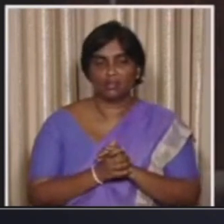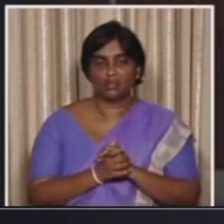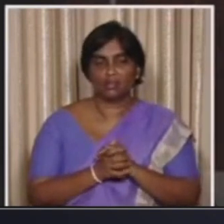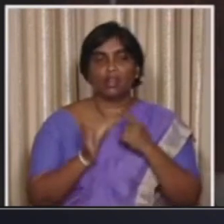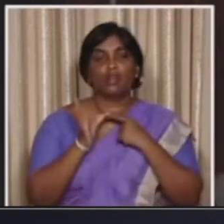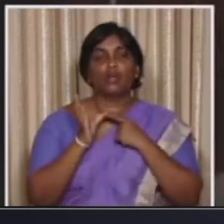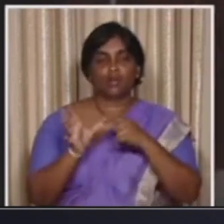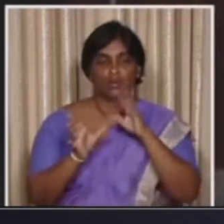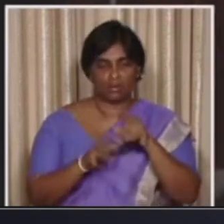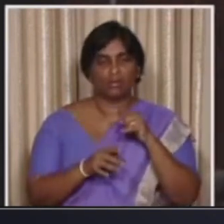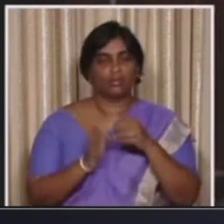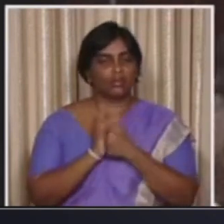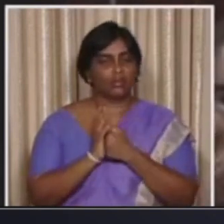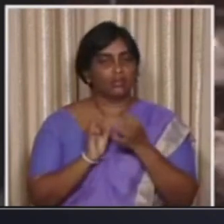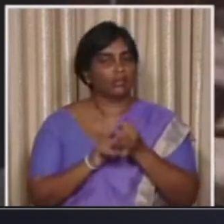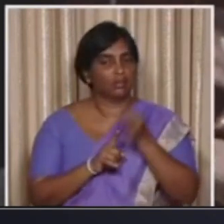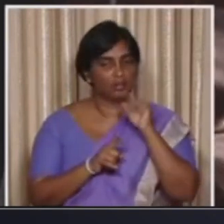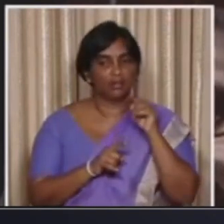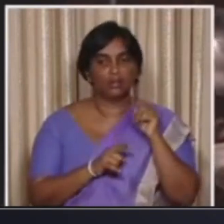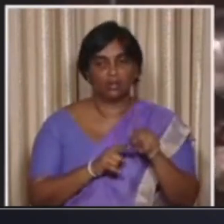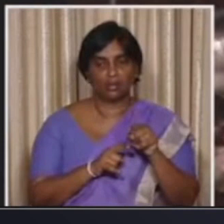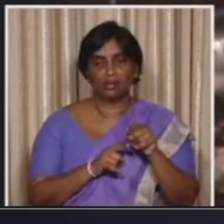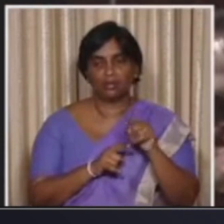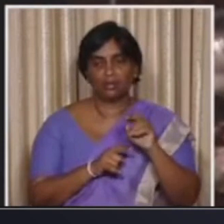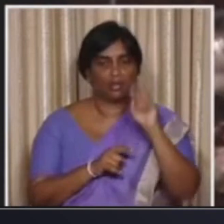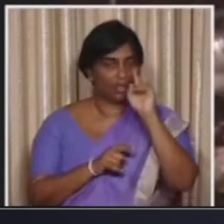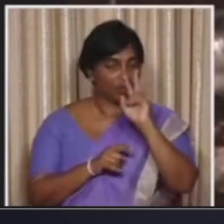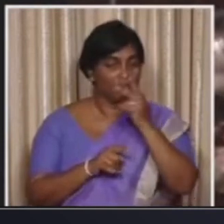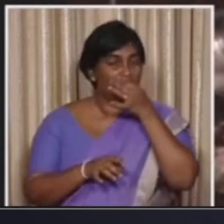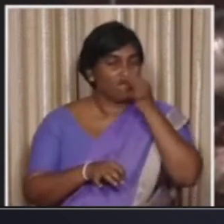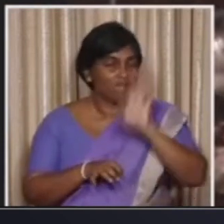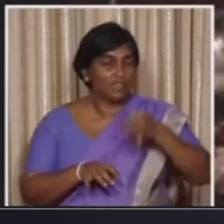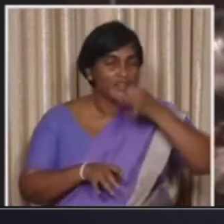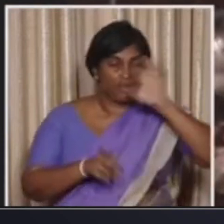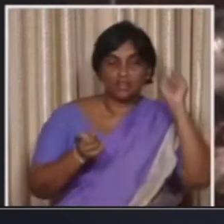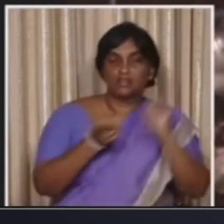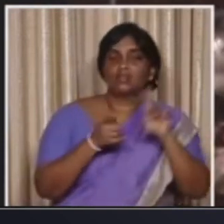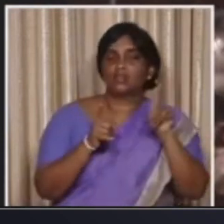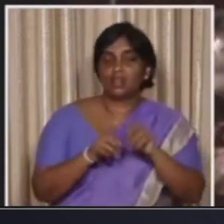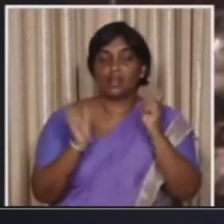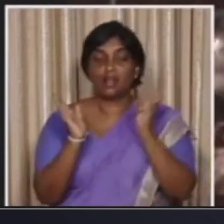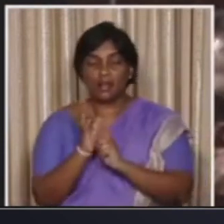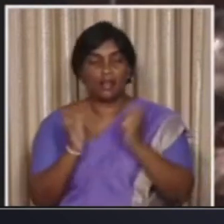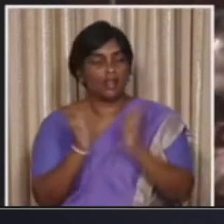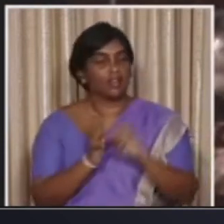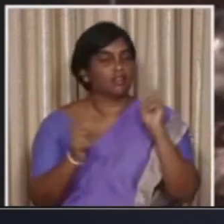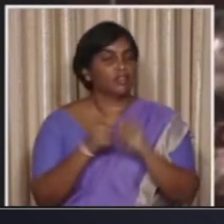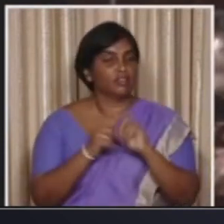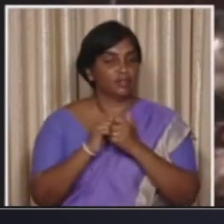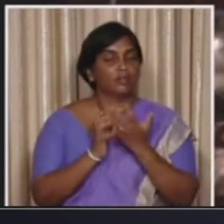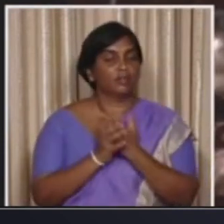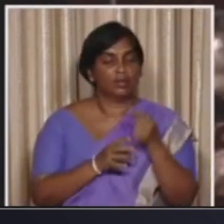උත්තරයක් දීලා දිනවා. ගරු සභාපතිතුමනි, මේ අය විසෙන් විස නසනවා වගේ ණයෙන් ණය වසන්නේ විස දාන්න තමයි